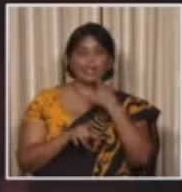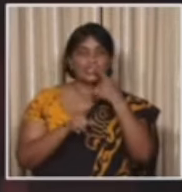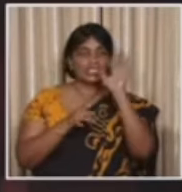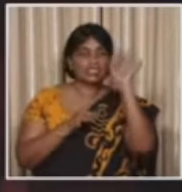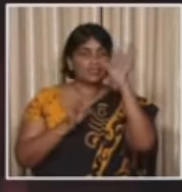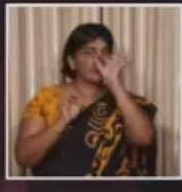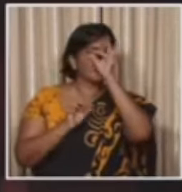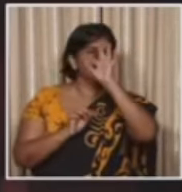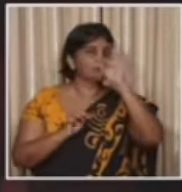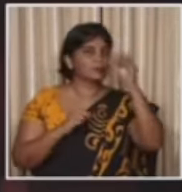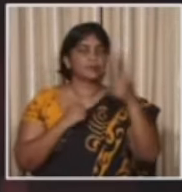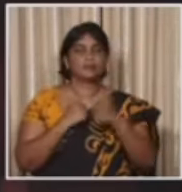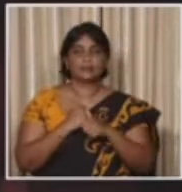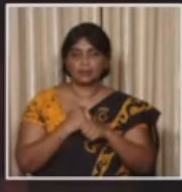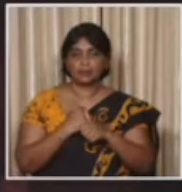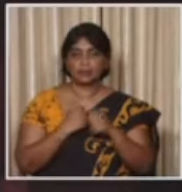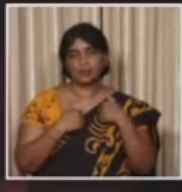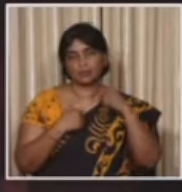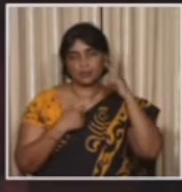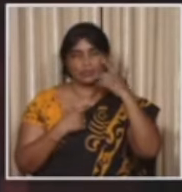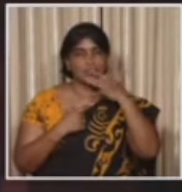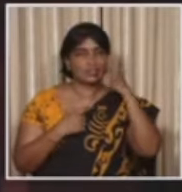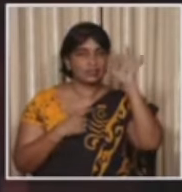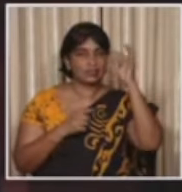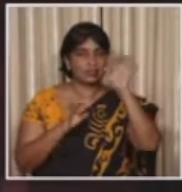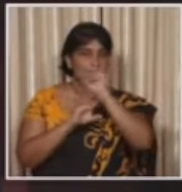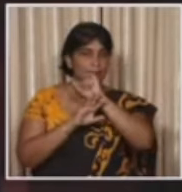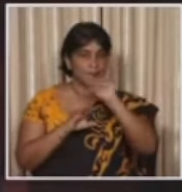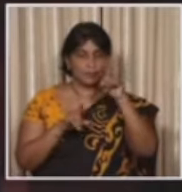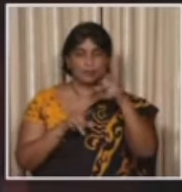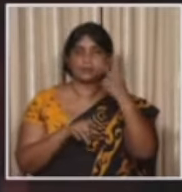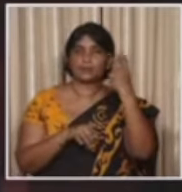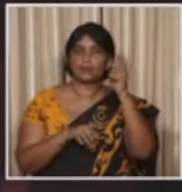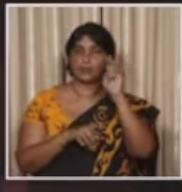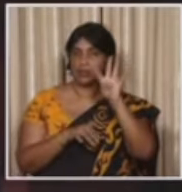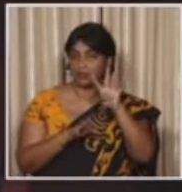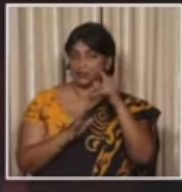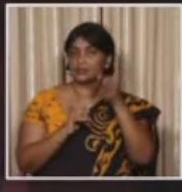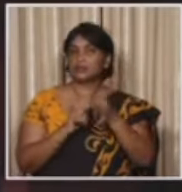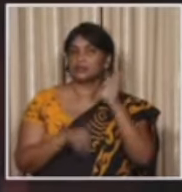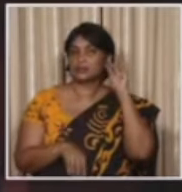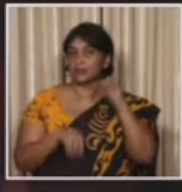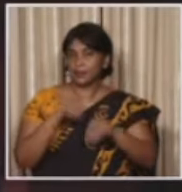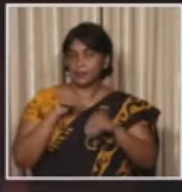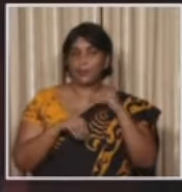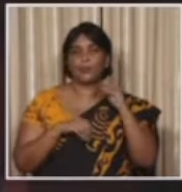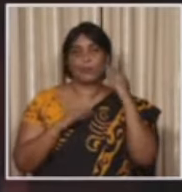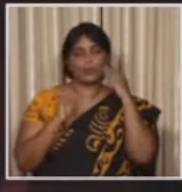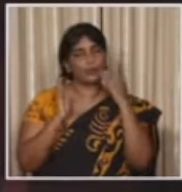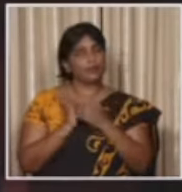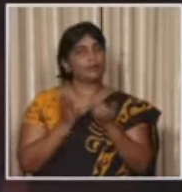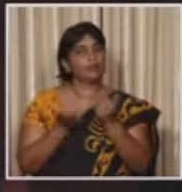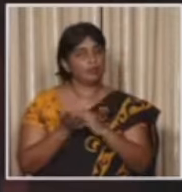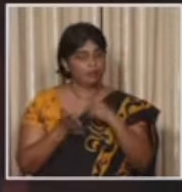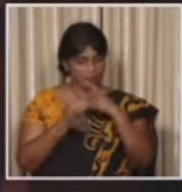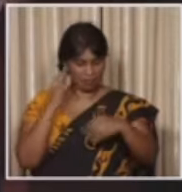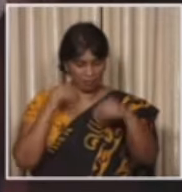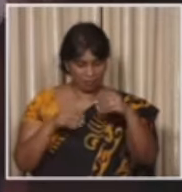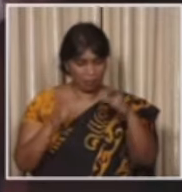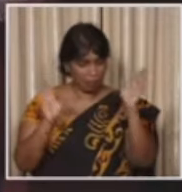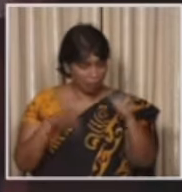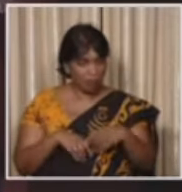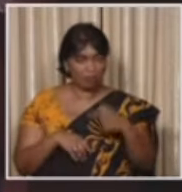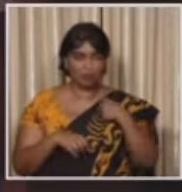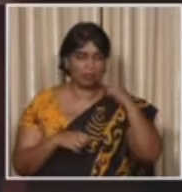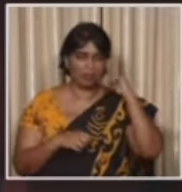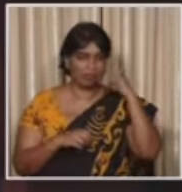රේඛාව නිර්මාණය වුණා. මම දන්නේ නැති රිදී රේඛාව නිර්මාණය වුණේ මේ 2024 ජනාධිපතිවරණයත් සහ තවත් මැතිවරණ ගණනාවක් තියෙන නිසාදෝ කියන